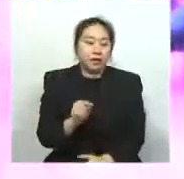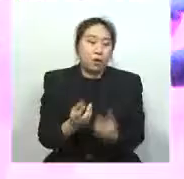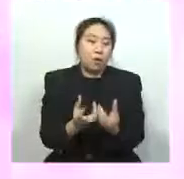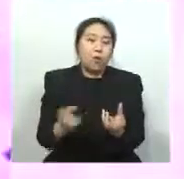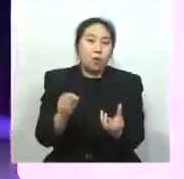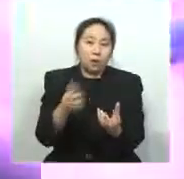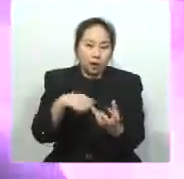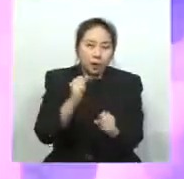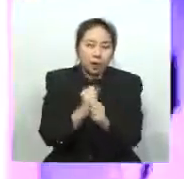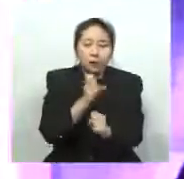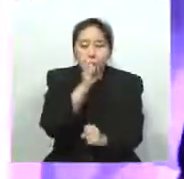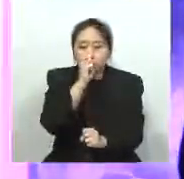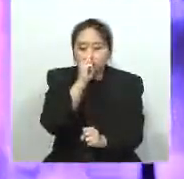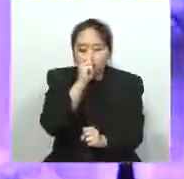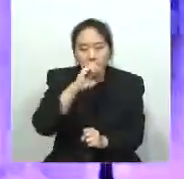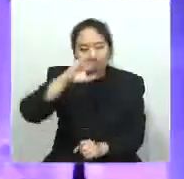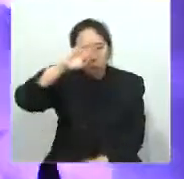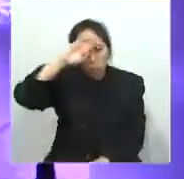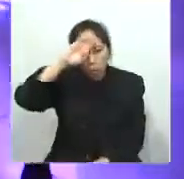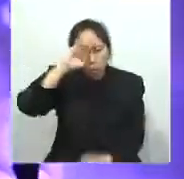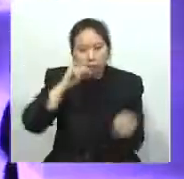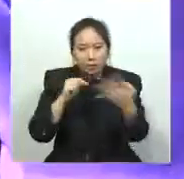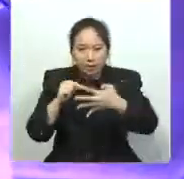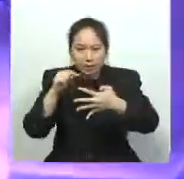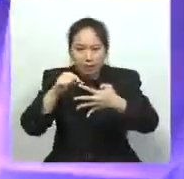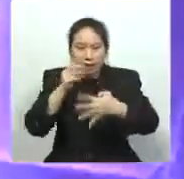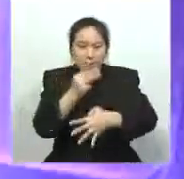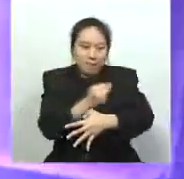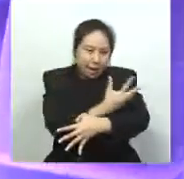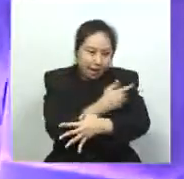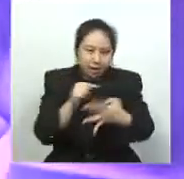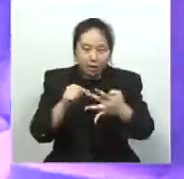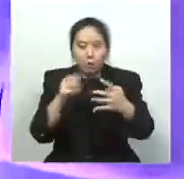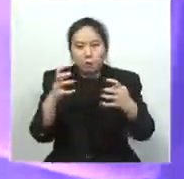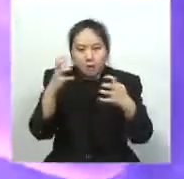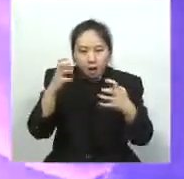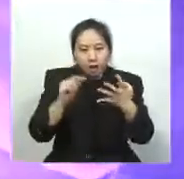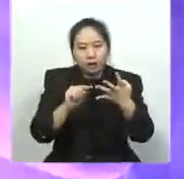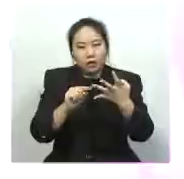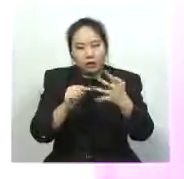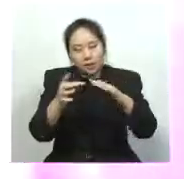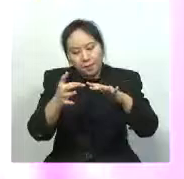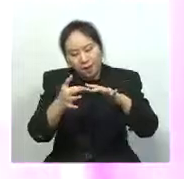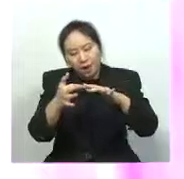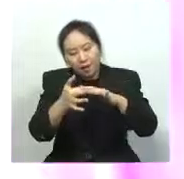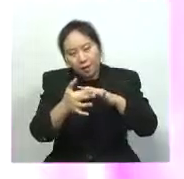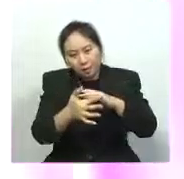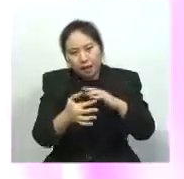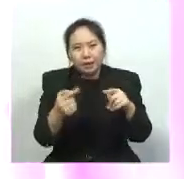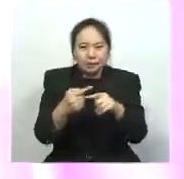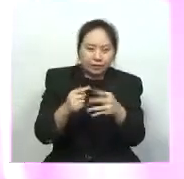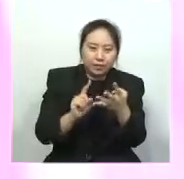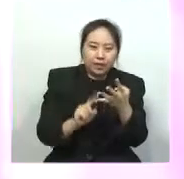นะครับก็จะนำไปทดลองใช้ใน4กลุ่มโรคคือโรคมะเร็งโรคลมชักโรคปลายประสาทอักเสบแล้วก็อาการปวดเรื้อ